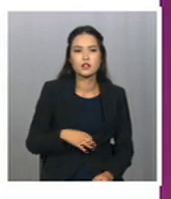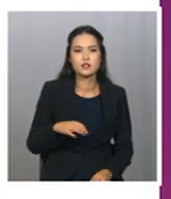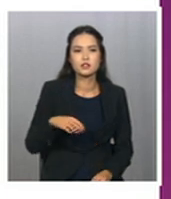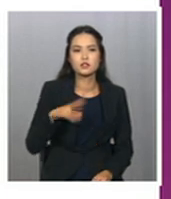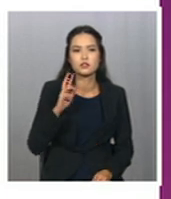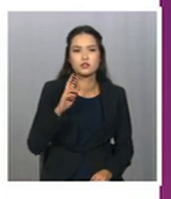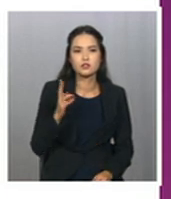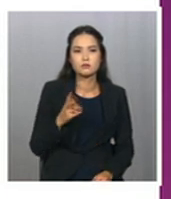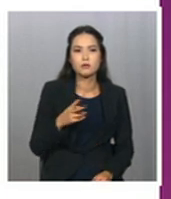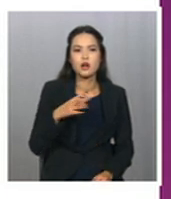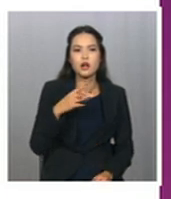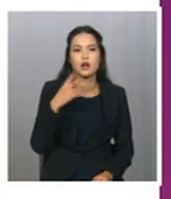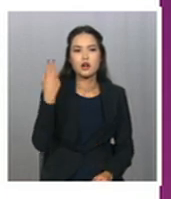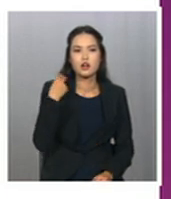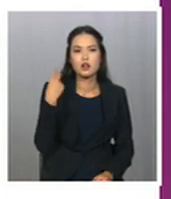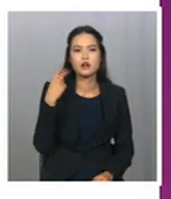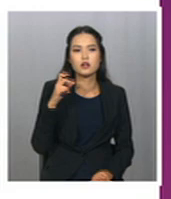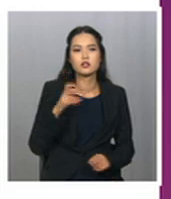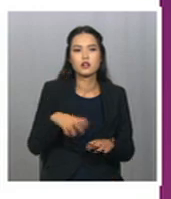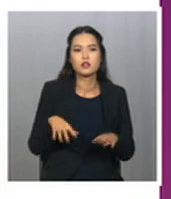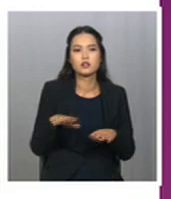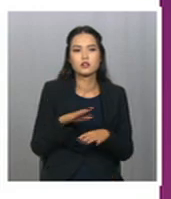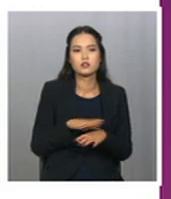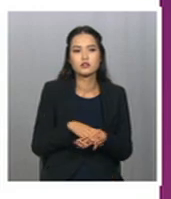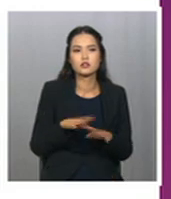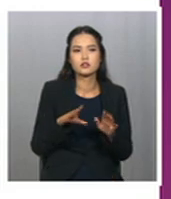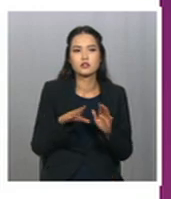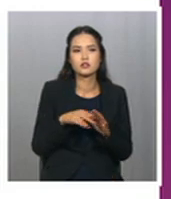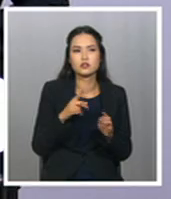Америка Құрама Штаттары халқының алдынан салтанатты түрде